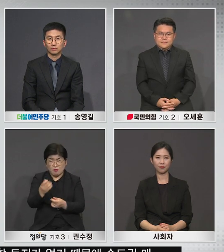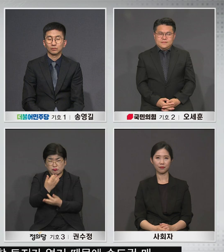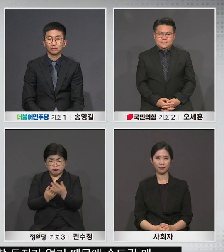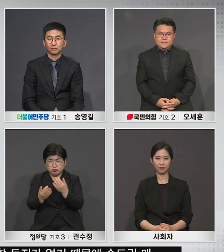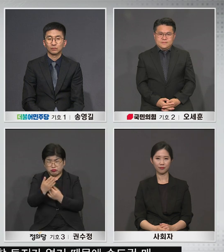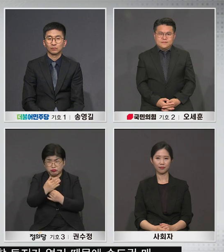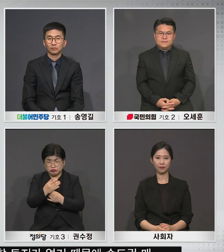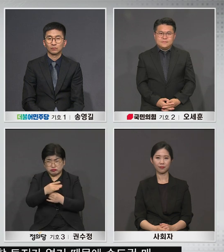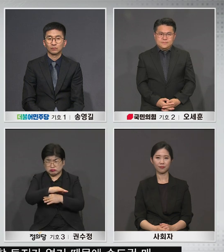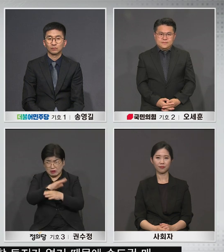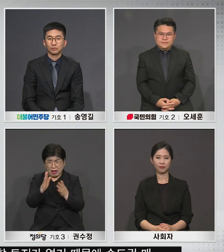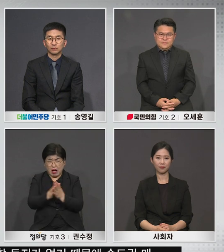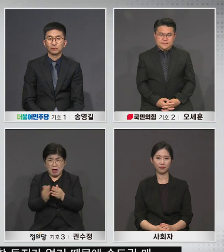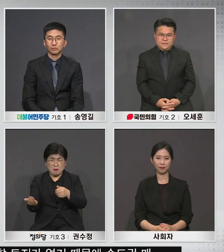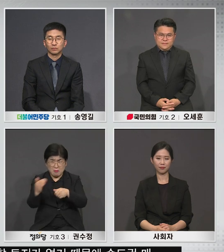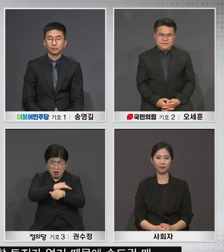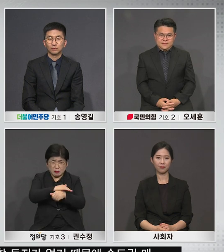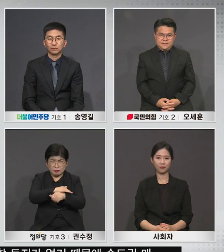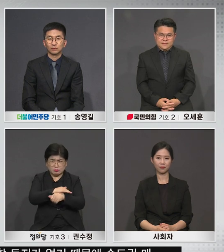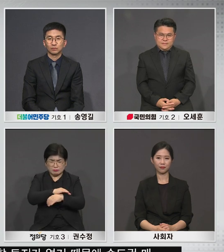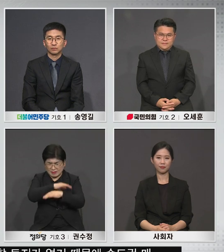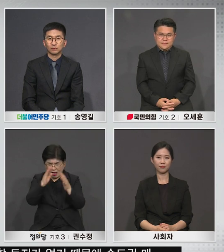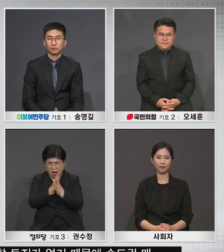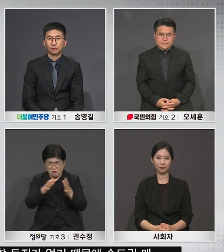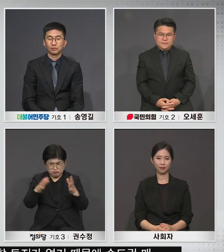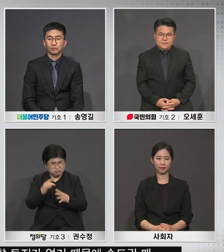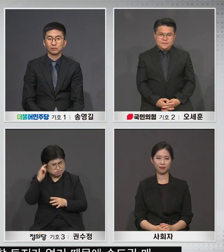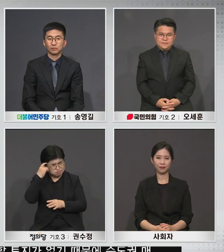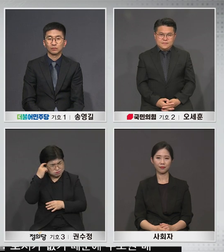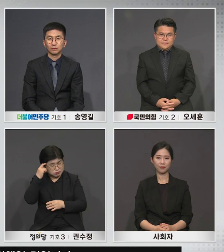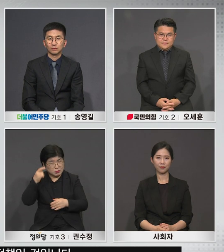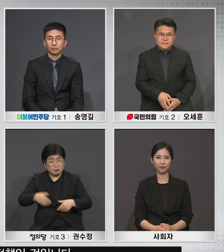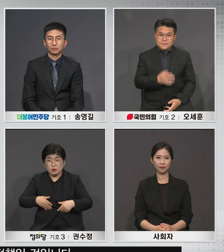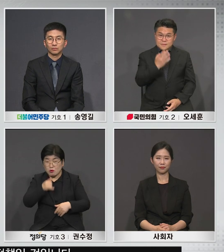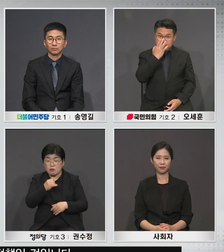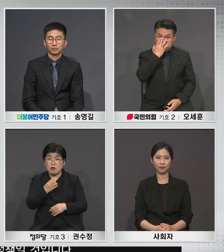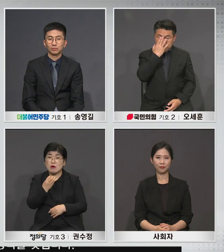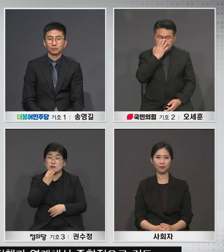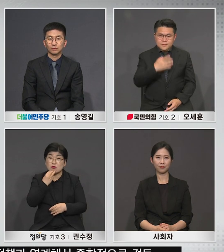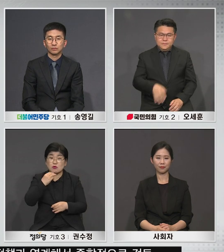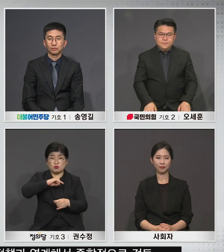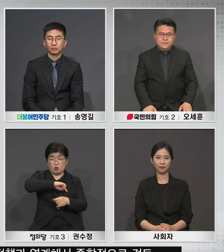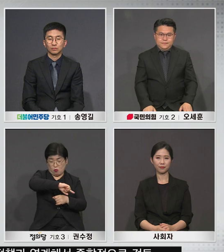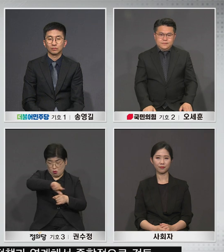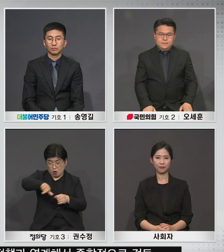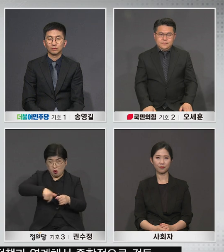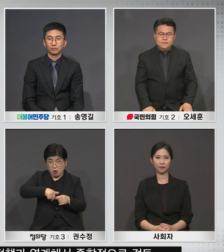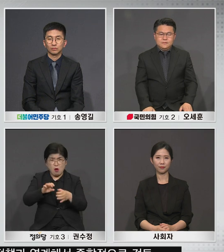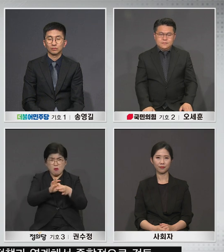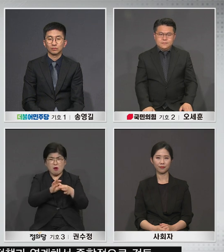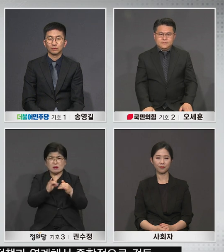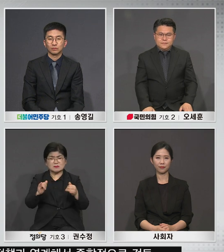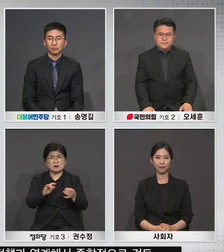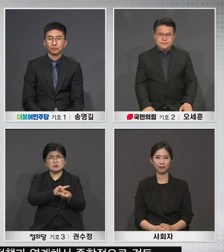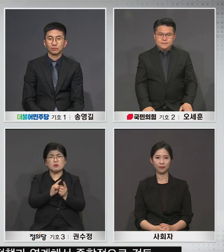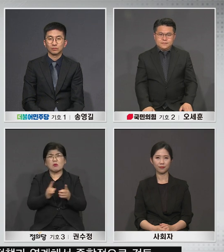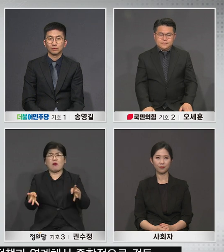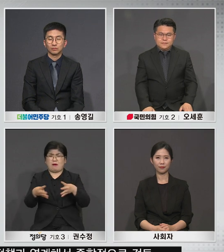연계해서 종합적으로 검토해야 됩니다. 그리고 서울시를 비롯한 수도권의 이해관계자의 합의가 매우 중요합니다.